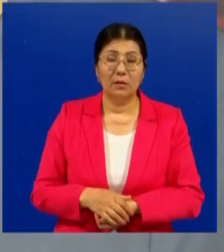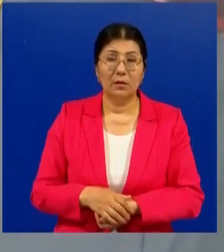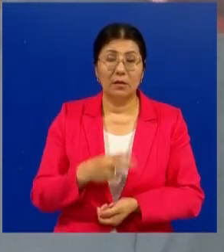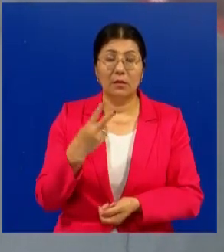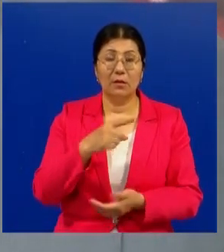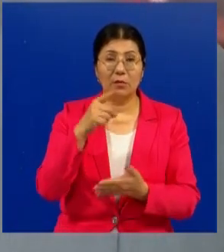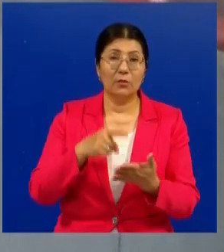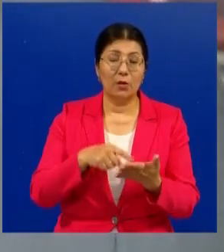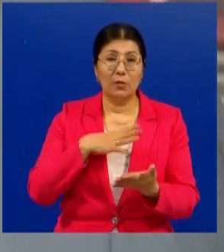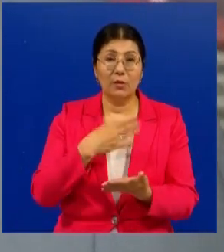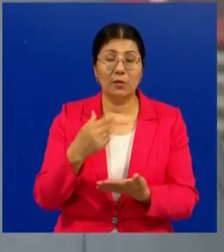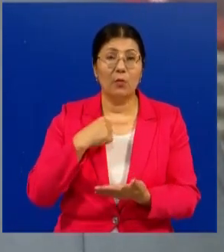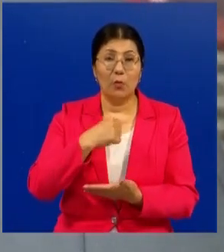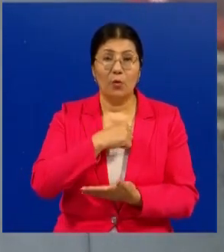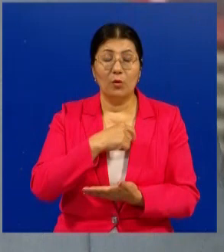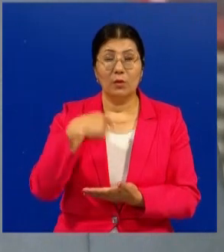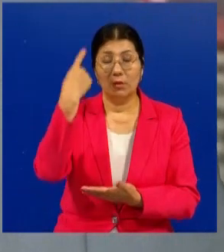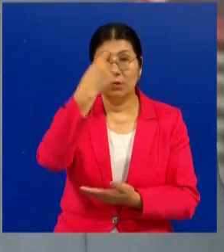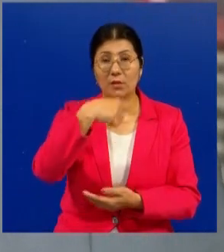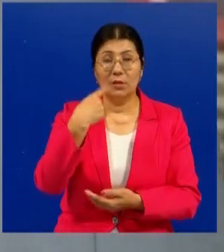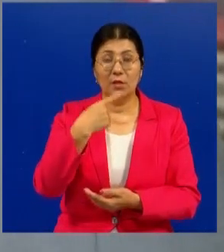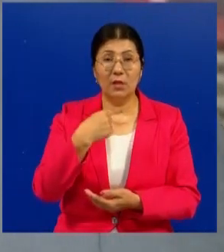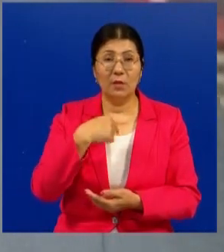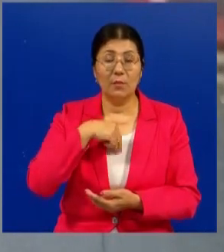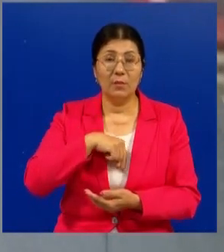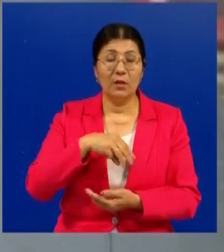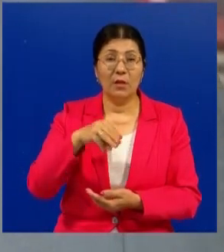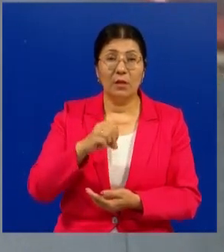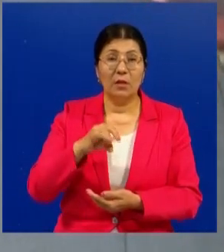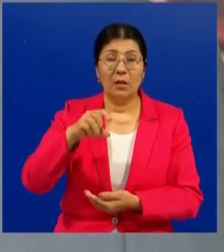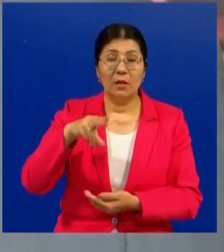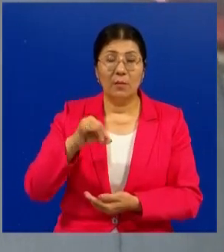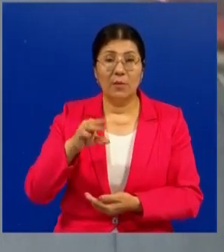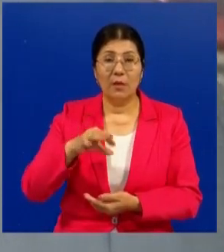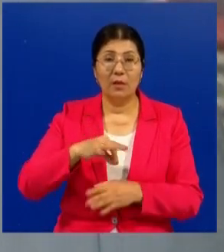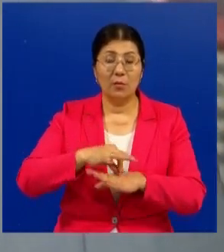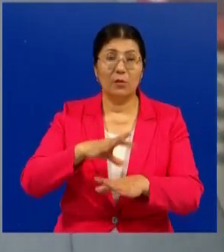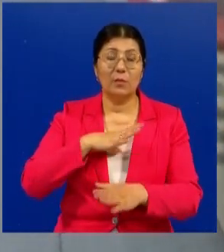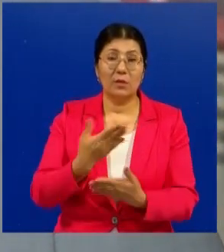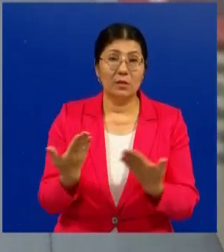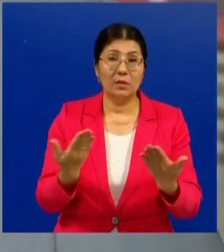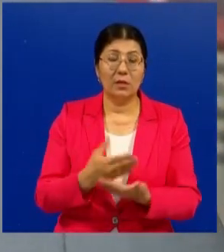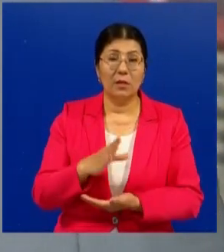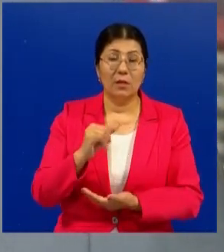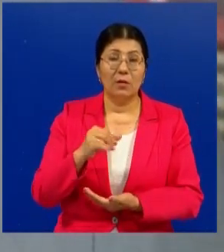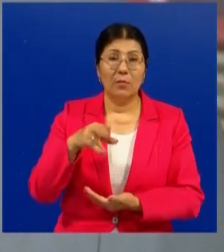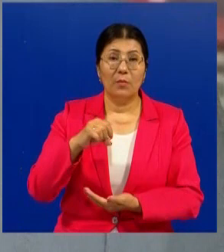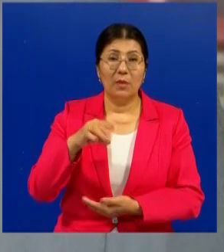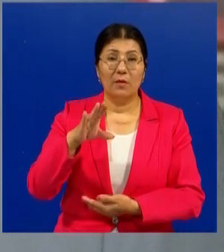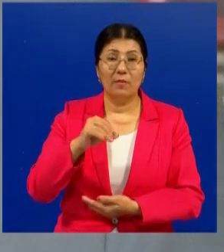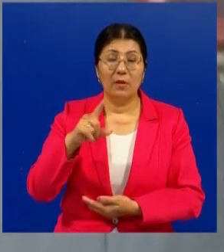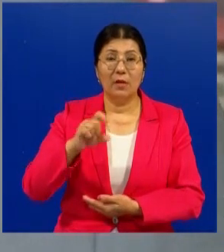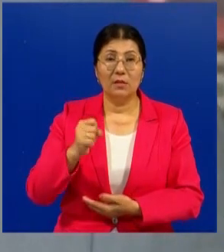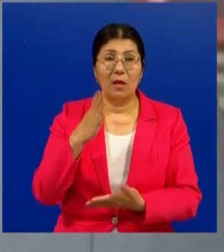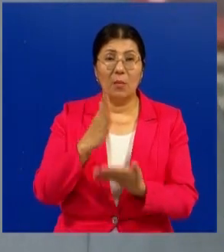sorak koyunuzu. Siz özünüzden jeke psikoterapiyanızdan öttünüz mü? Sizden özünüzden süpervizyonunuz var mı? Osı iki